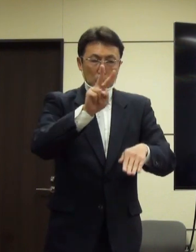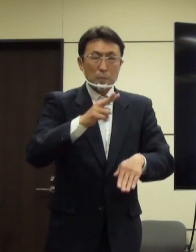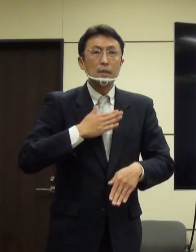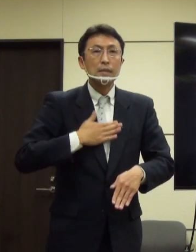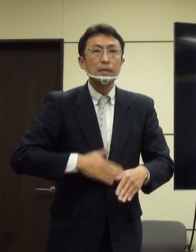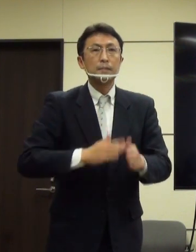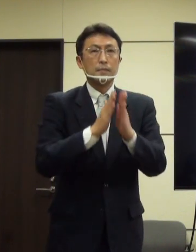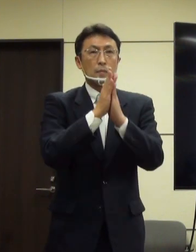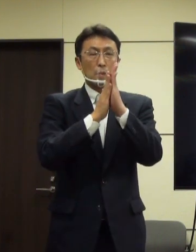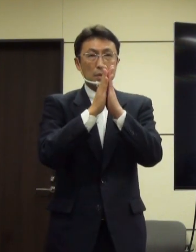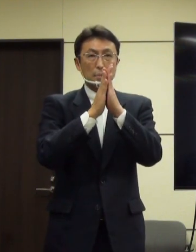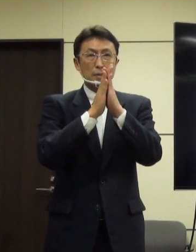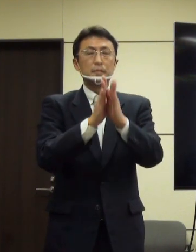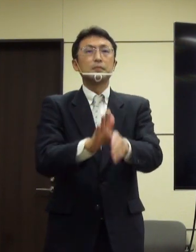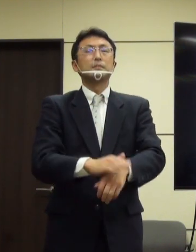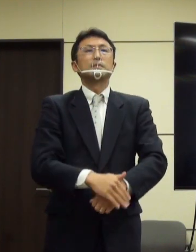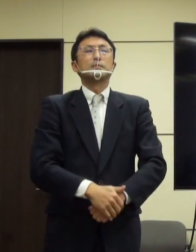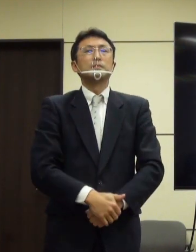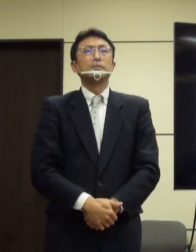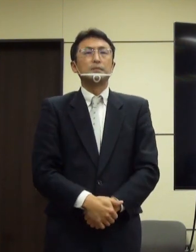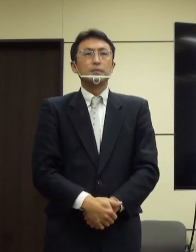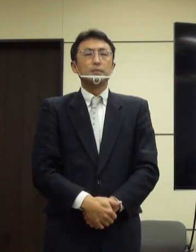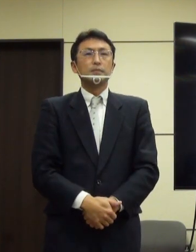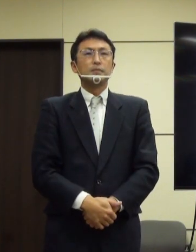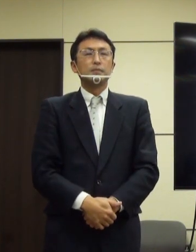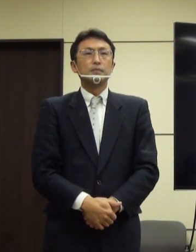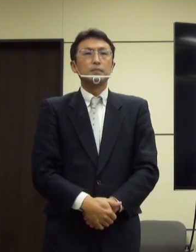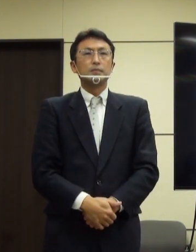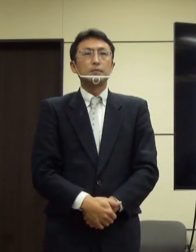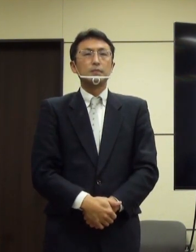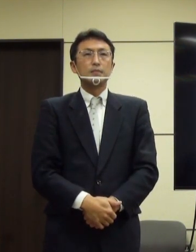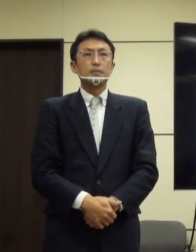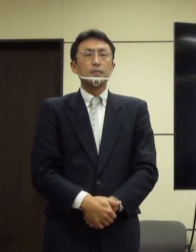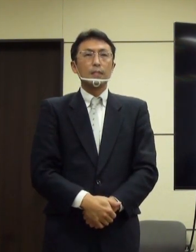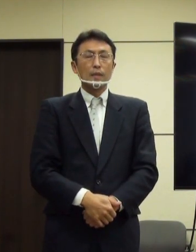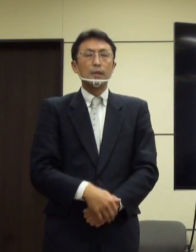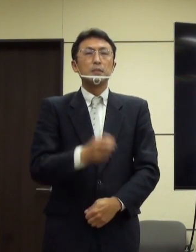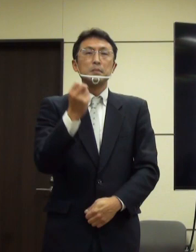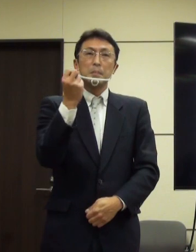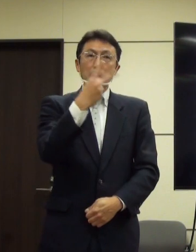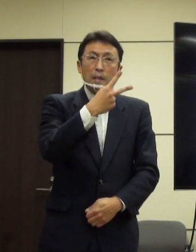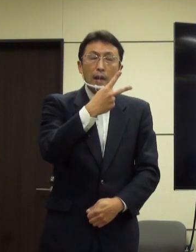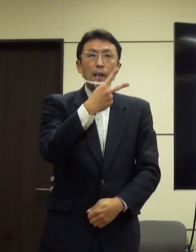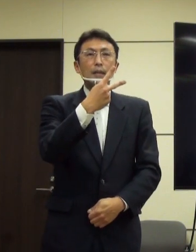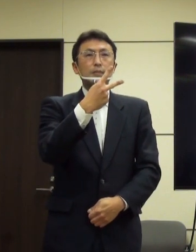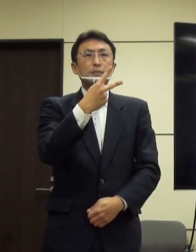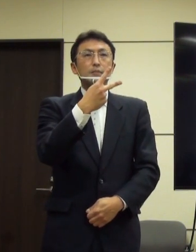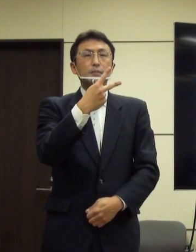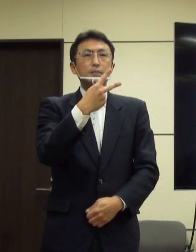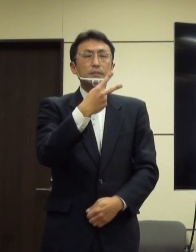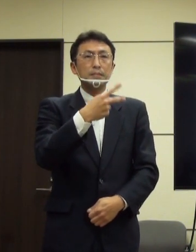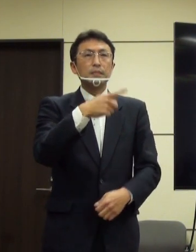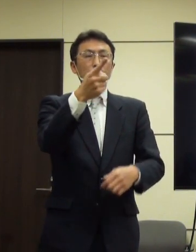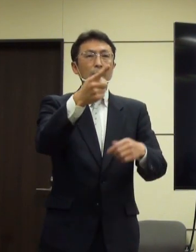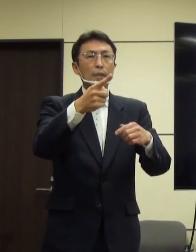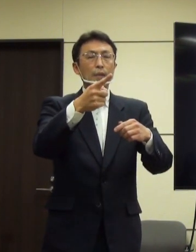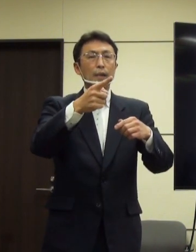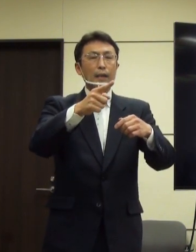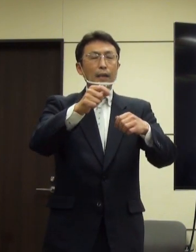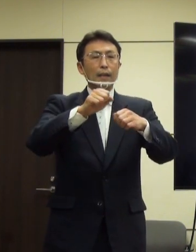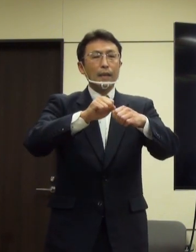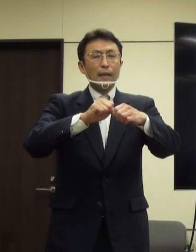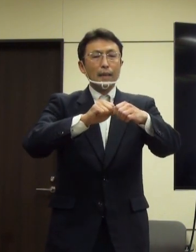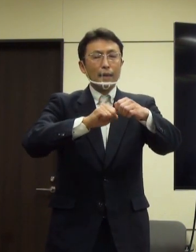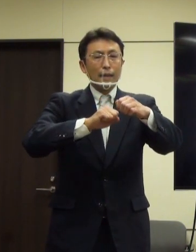またへ当初はあのまあいわゆるへ学内活動後ののみ